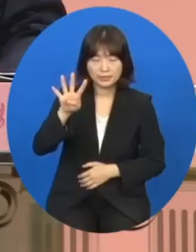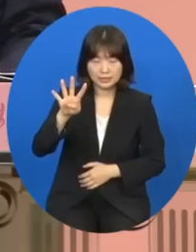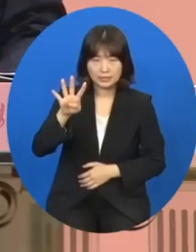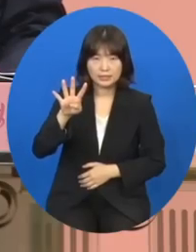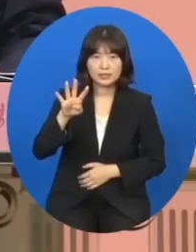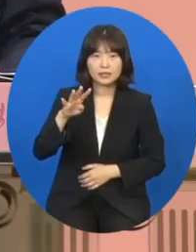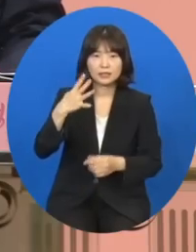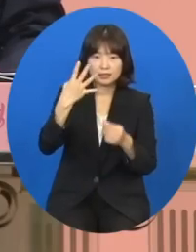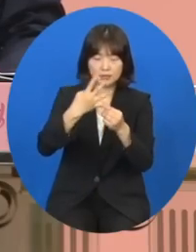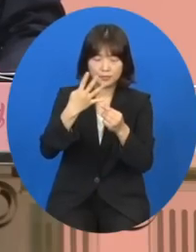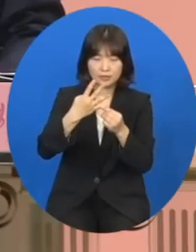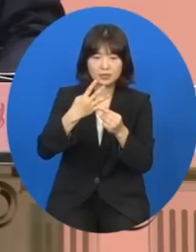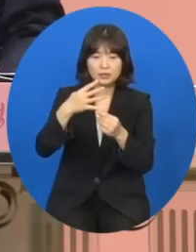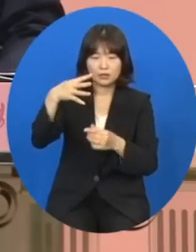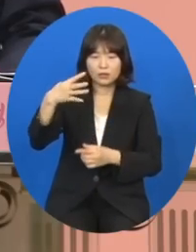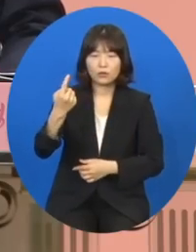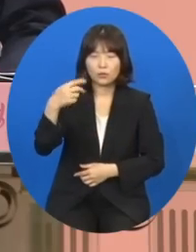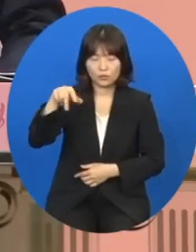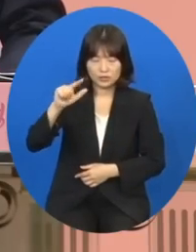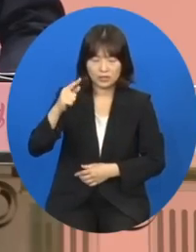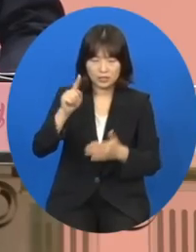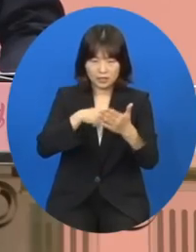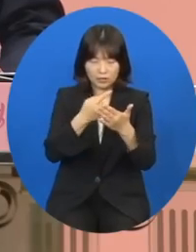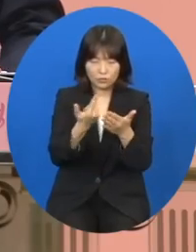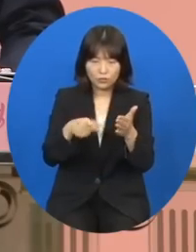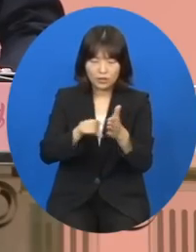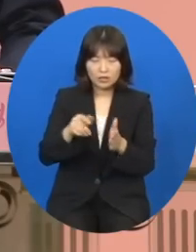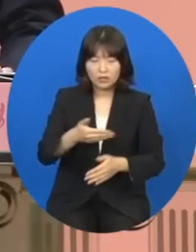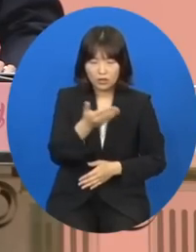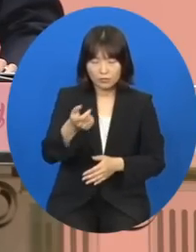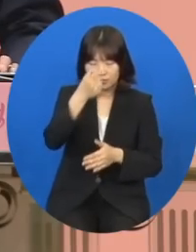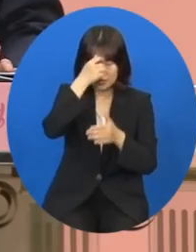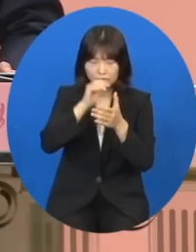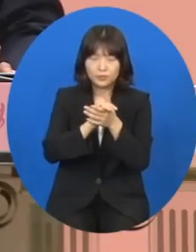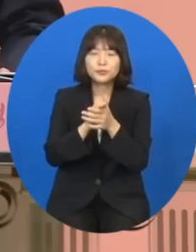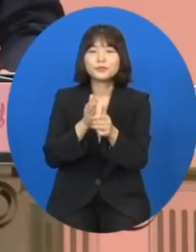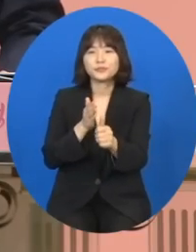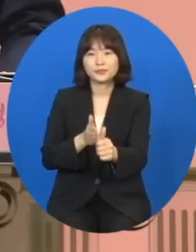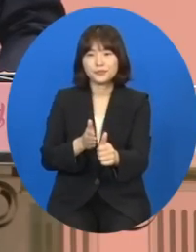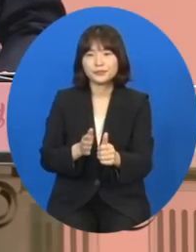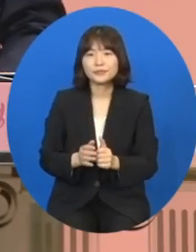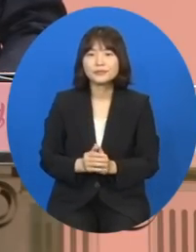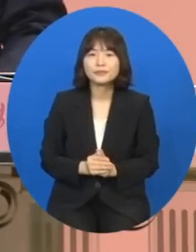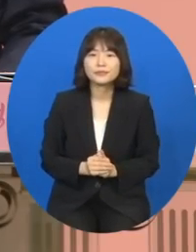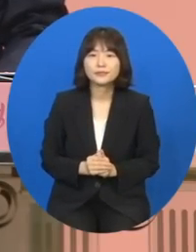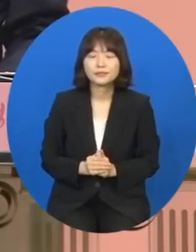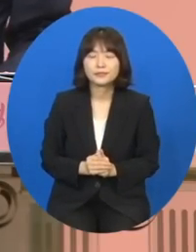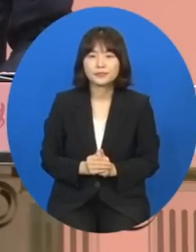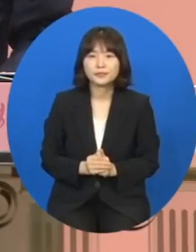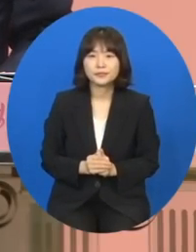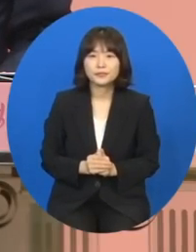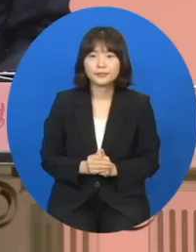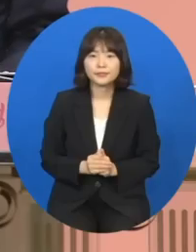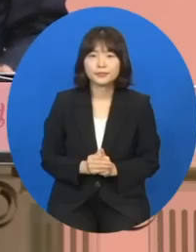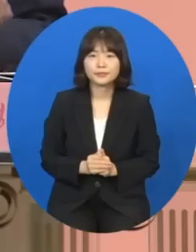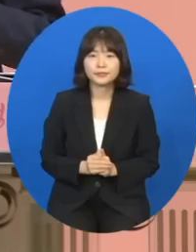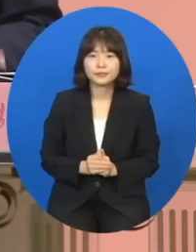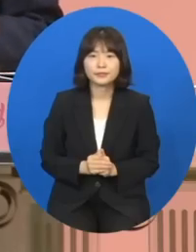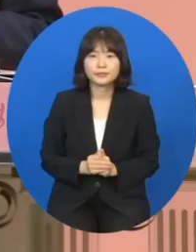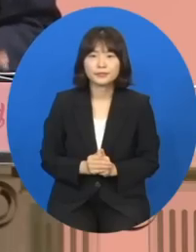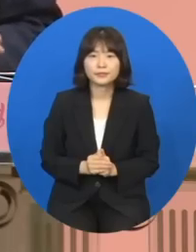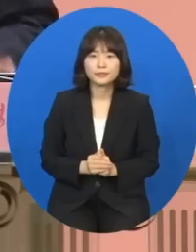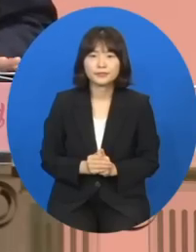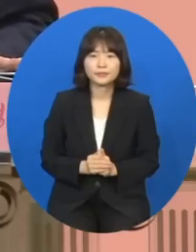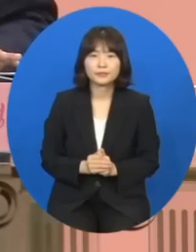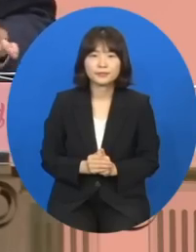잔대를 위해 여러분 기도해 주십시오 s 왜 욥이 워너비 2 9회 s 어풀 처리를 드리겠어요